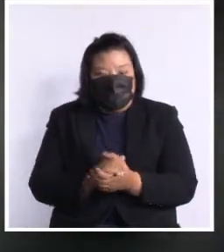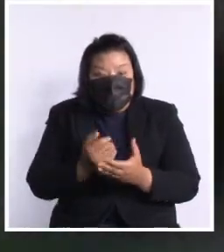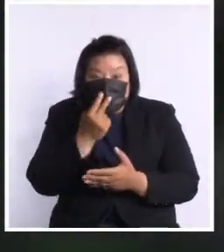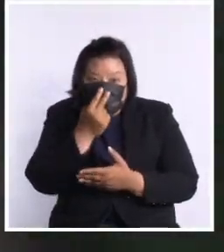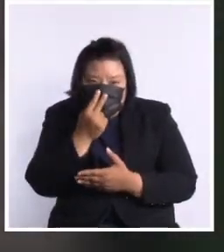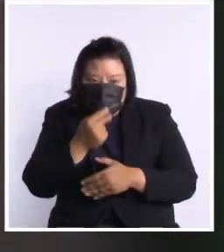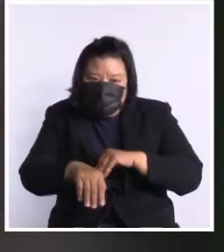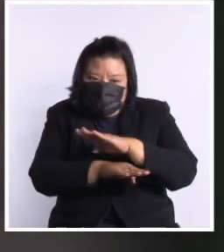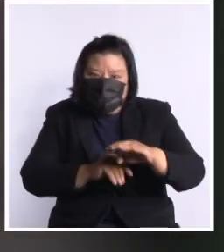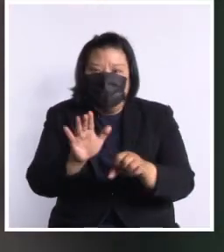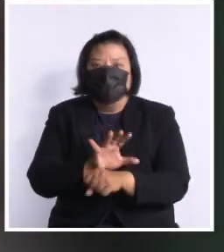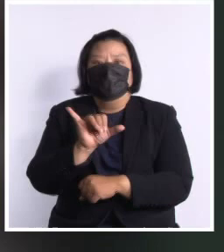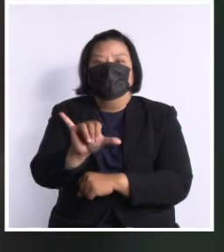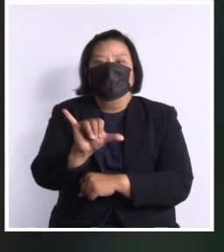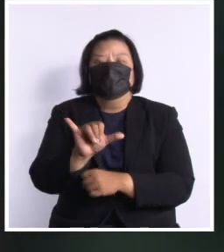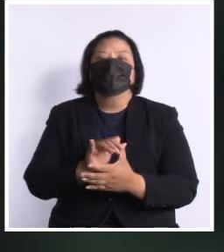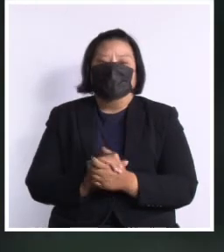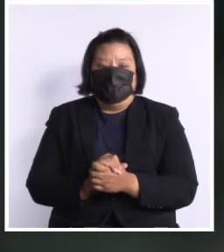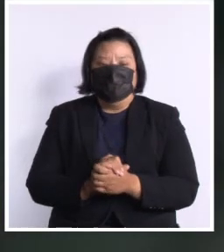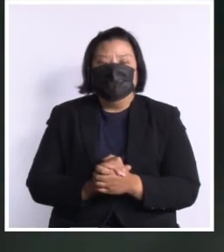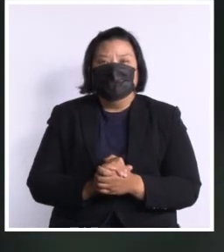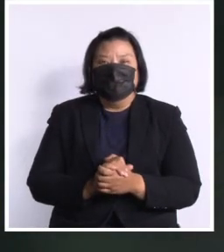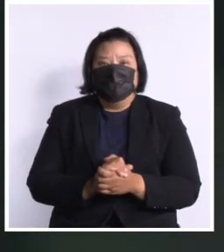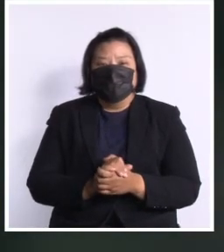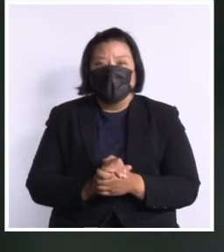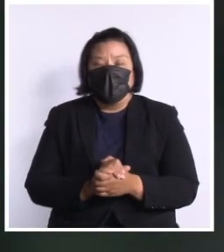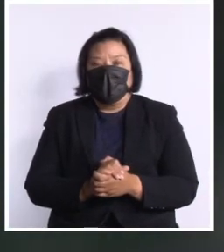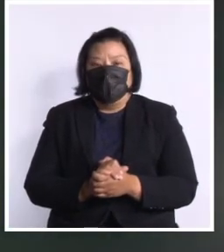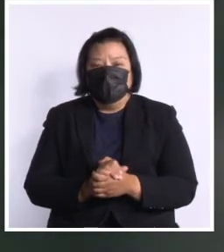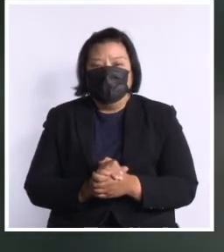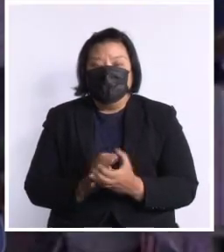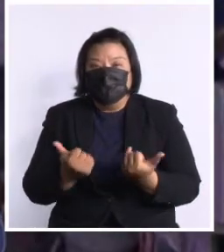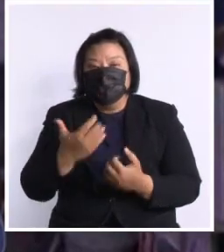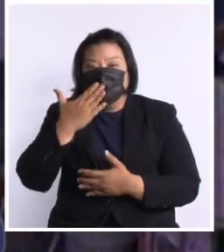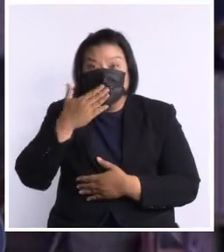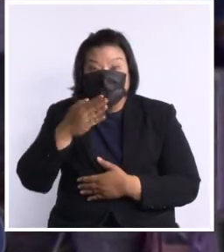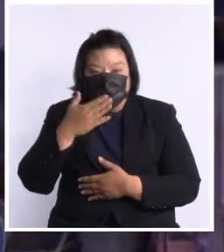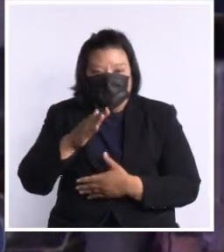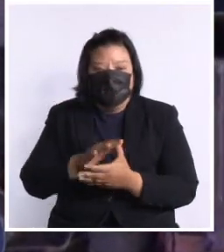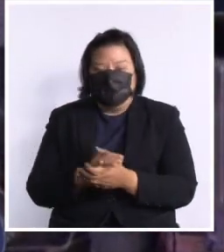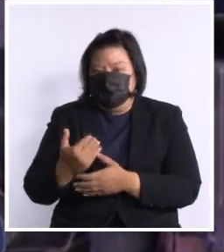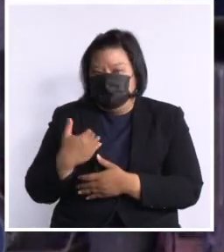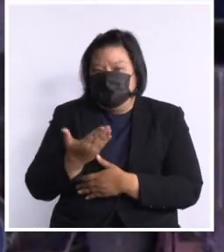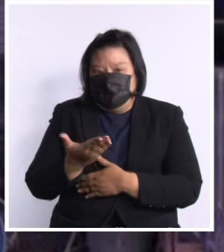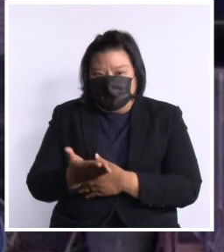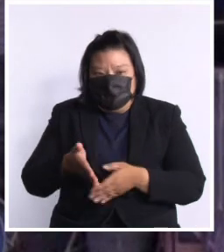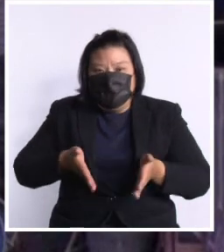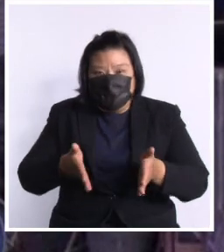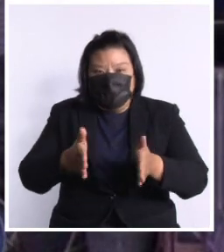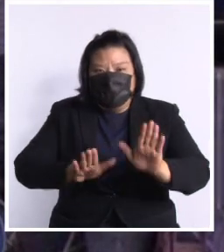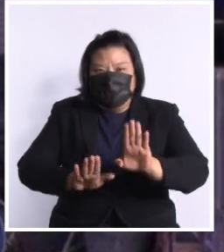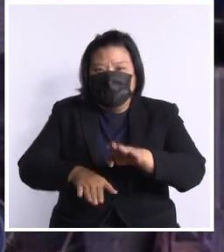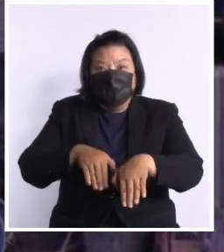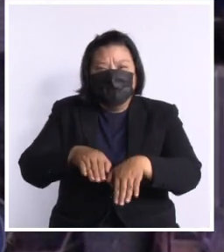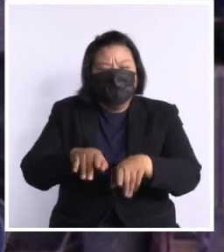สอบอีกครั้งหนึ่งครับข้ามไปที่บราซิลกันบ้างนะครับตัวนี้เหตุอาคารที่อยู่สาย 4ชั้นในย่านชุมชนแออัดของนคร